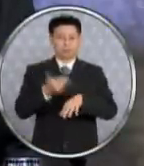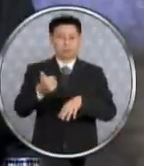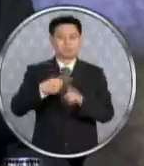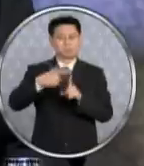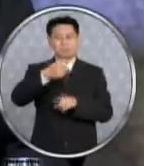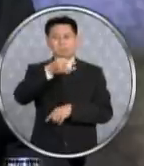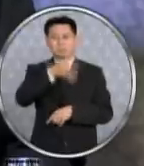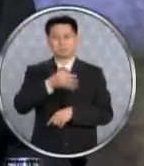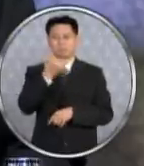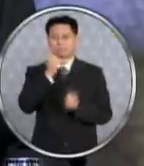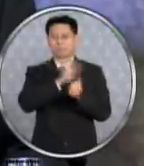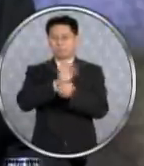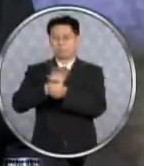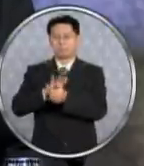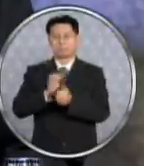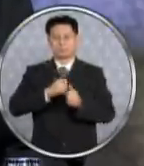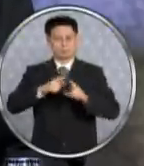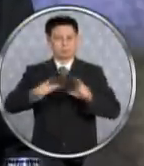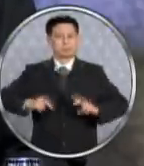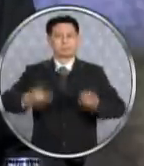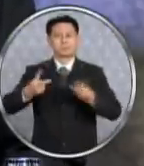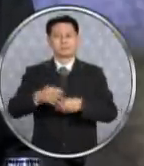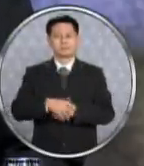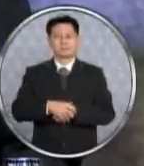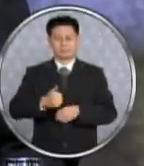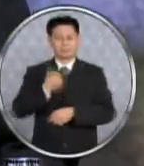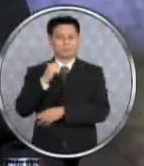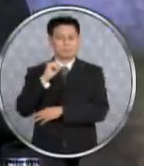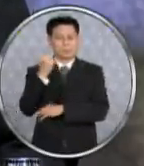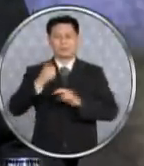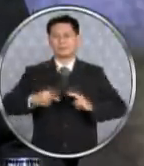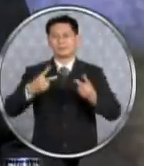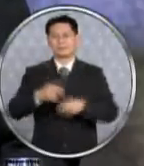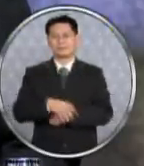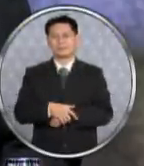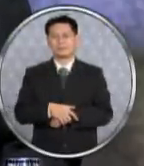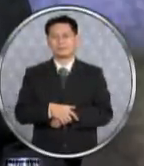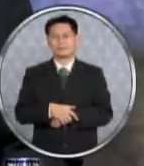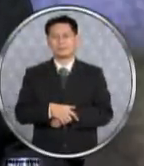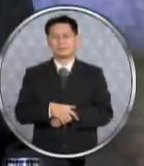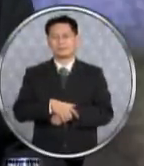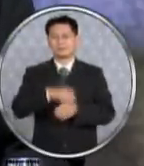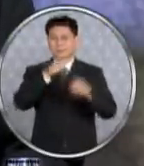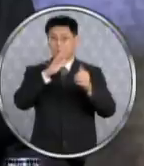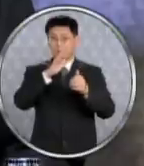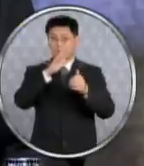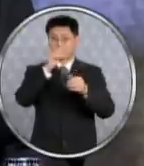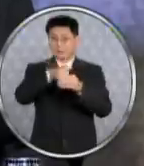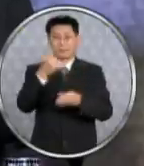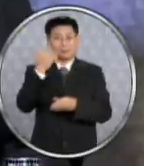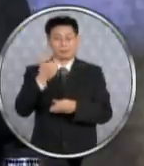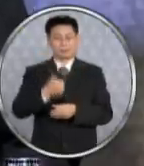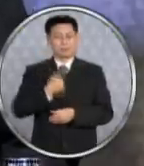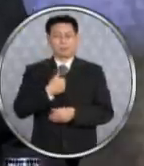人来为大家来做重大的改革，改革改革，那就是要找一个没有包袱、